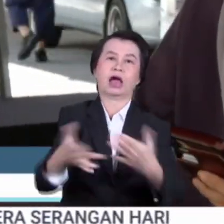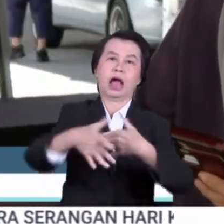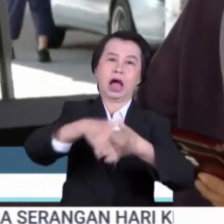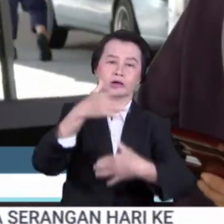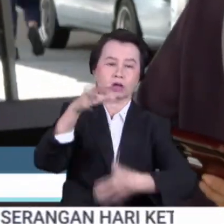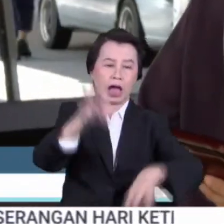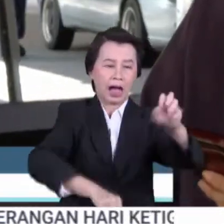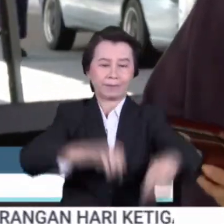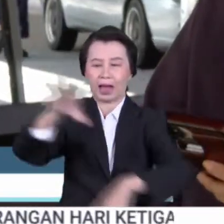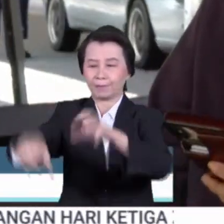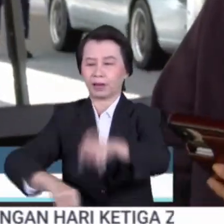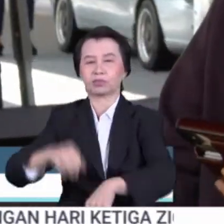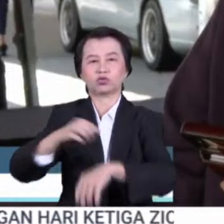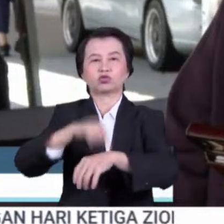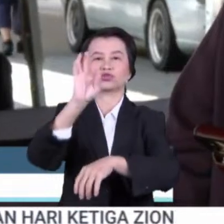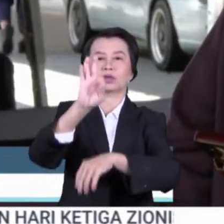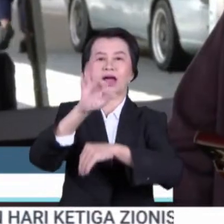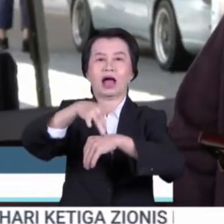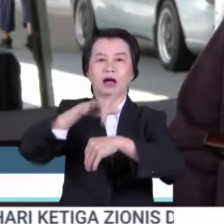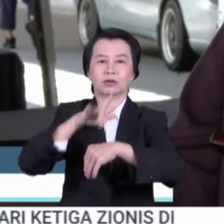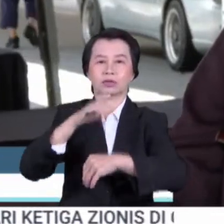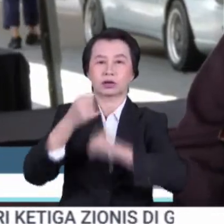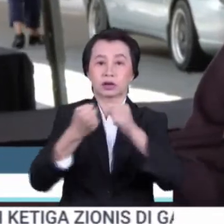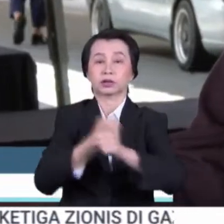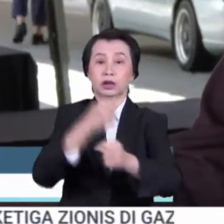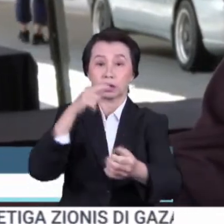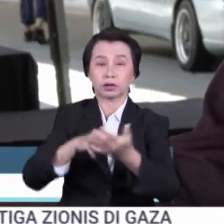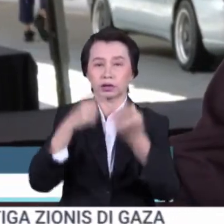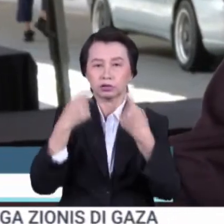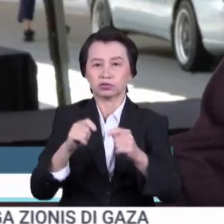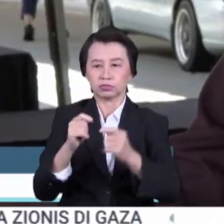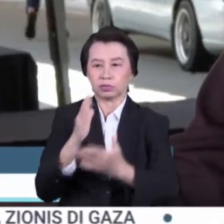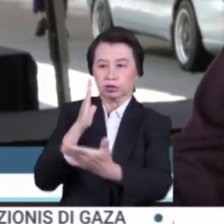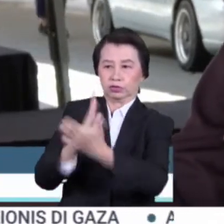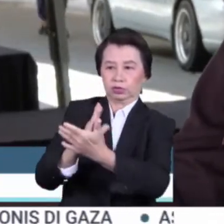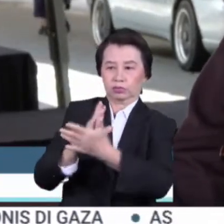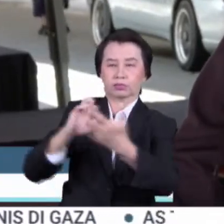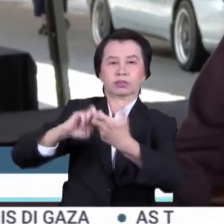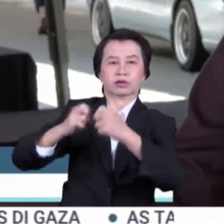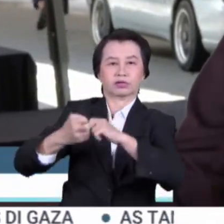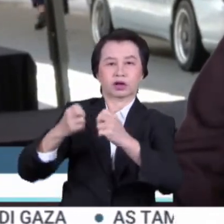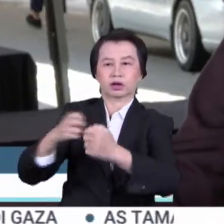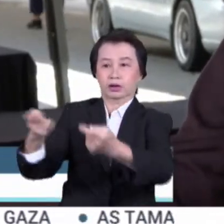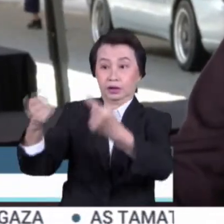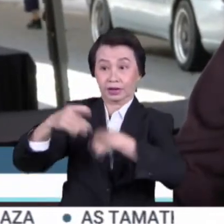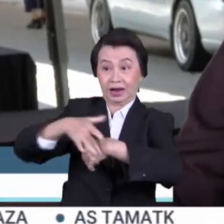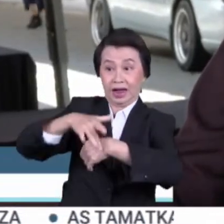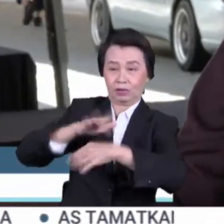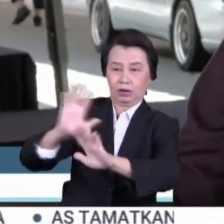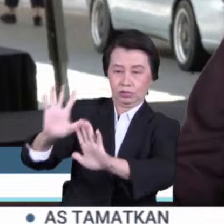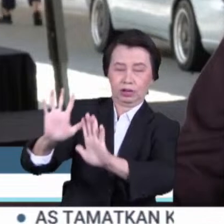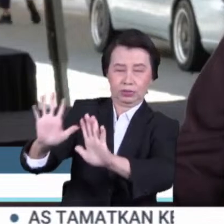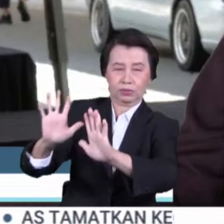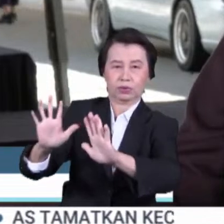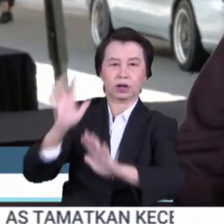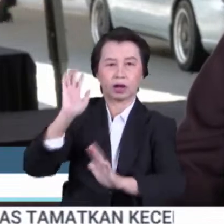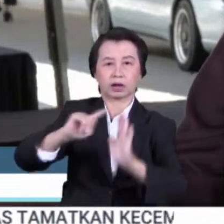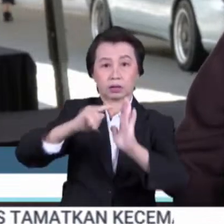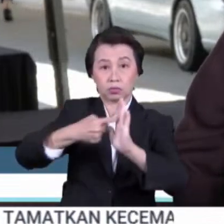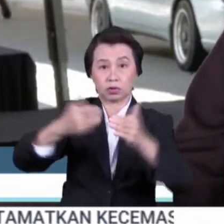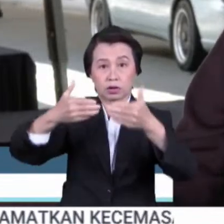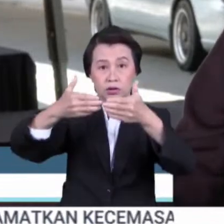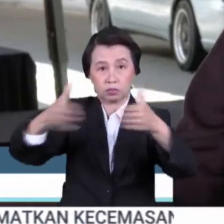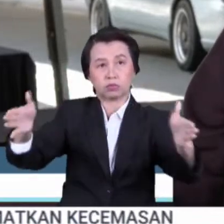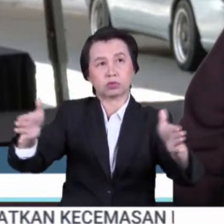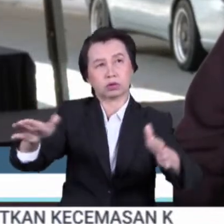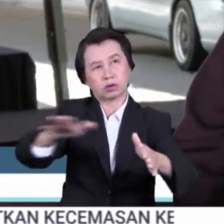mengambil makanan. Jadi pada tahun ini kita cuba untuk mengatasi masalah kedatangan awal, mungkin kita akan mula buka